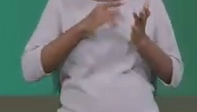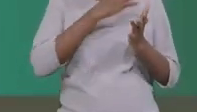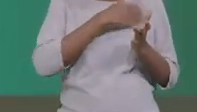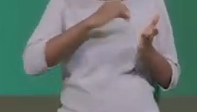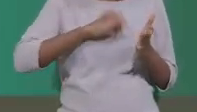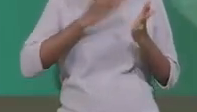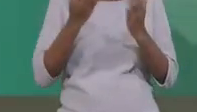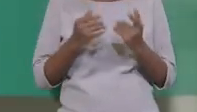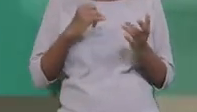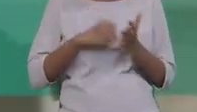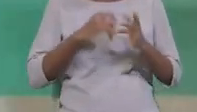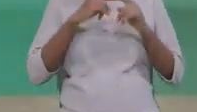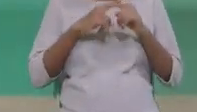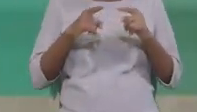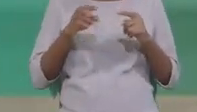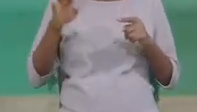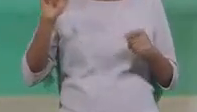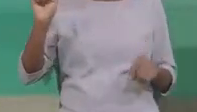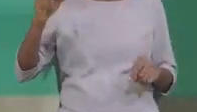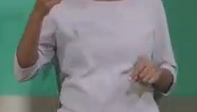part. Et je veux cela.